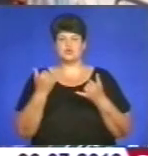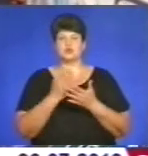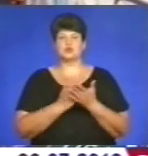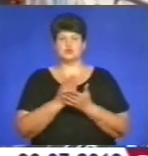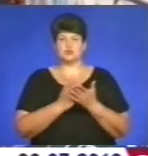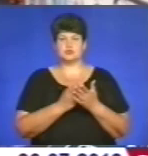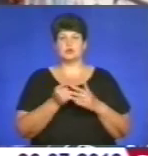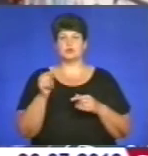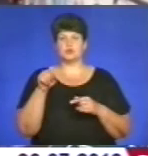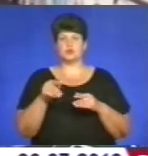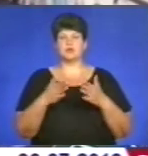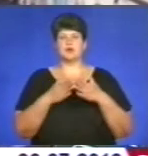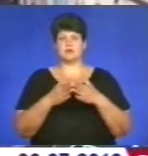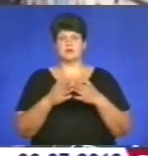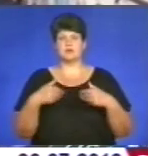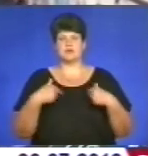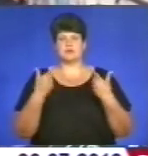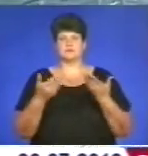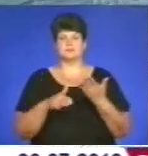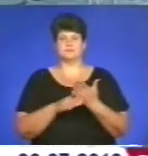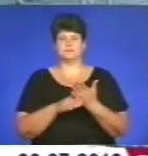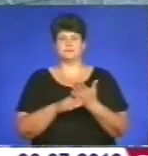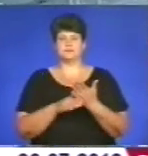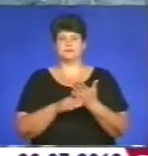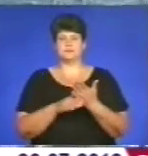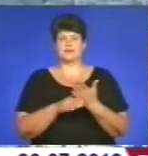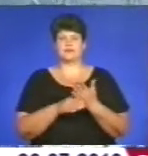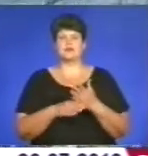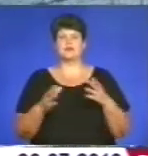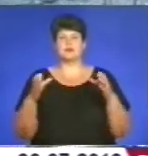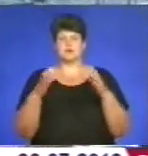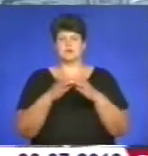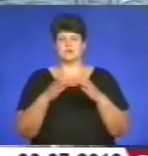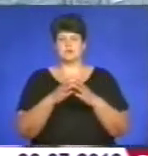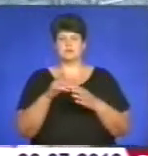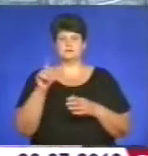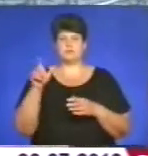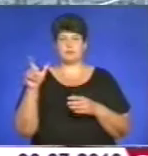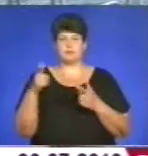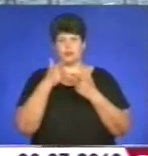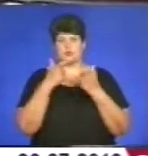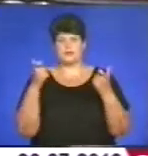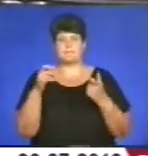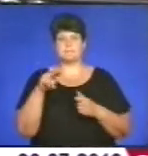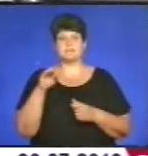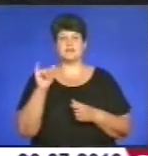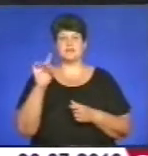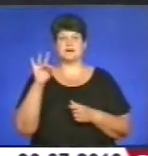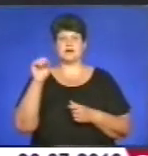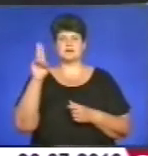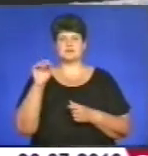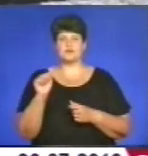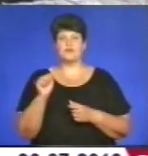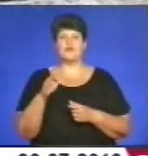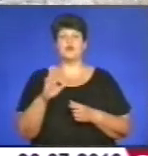Тут, я думаю, ми внесемо посильний вклад. Екіпаж корвета «Тернопіль» попереджує піратство на Чорному і Середземному морях, а також